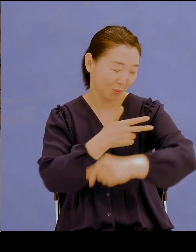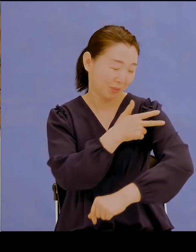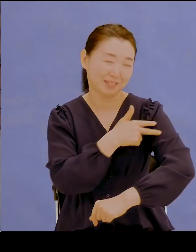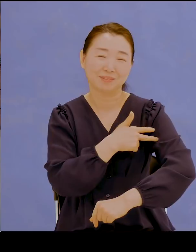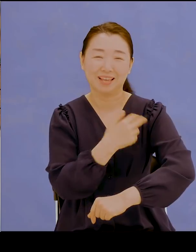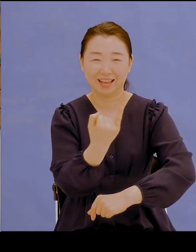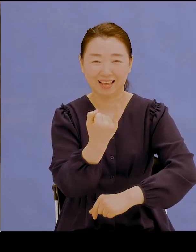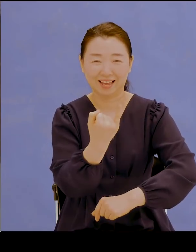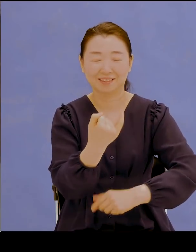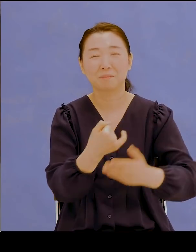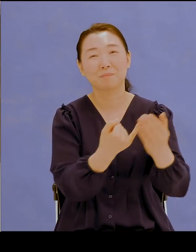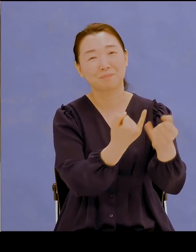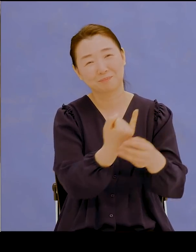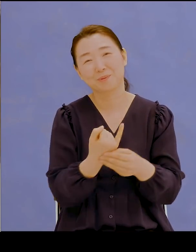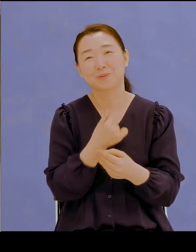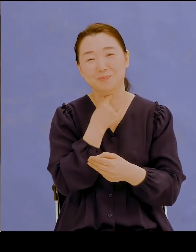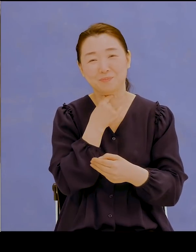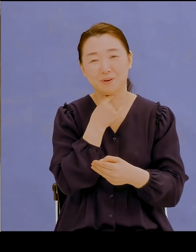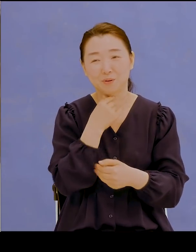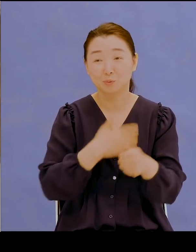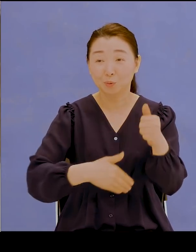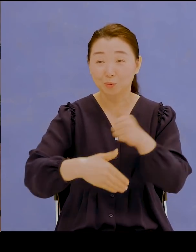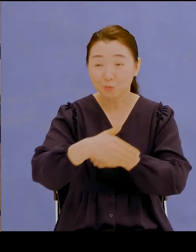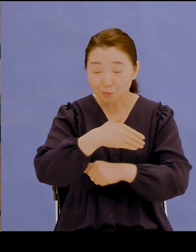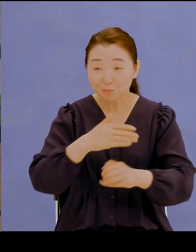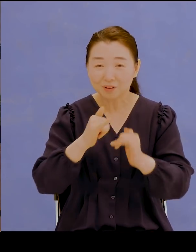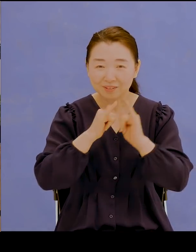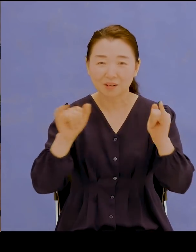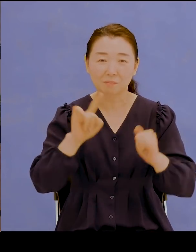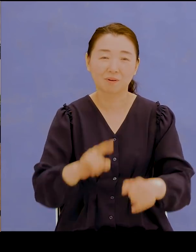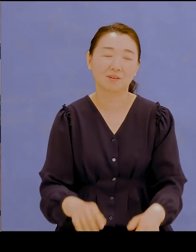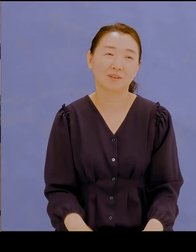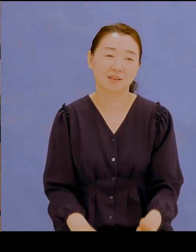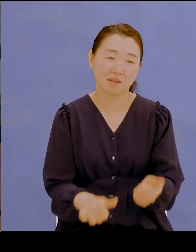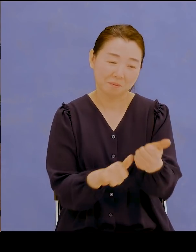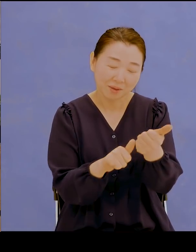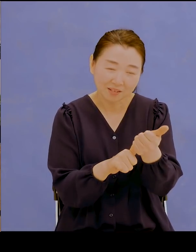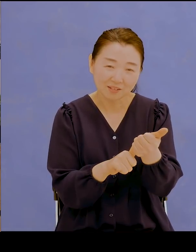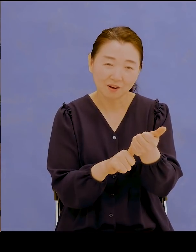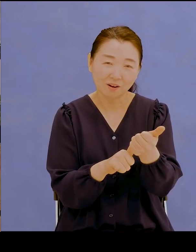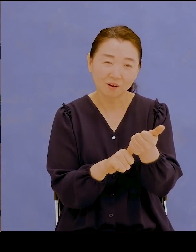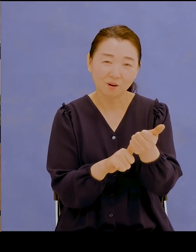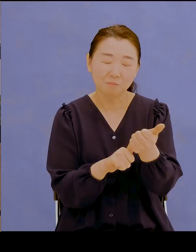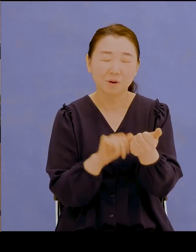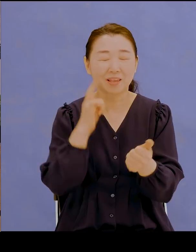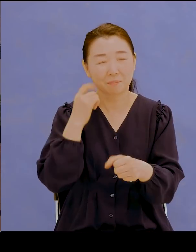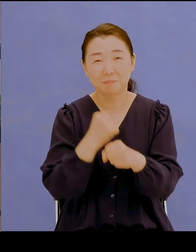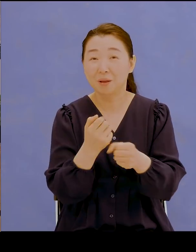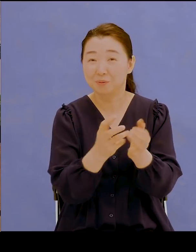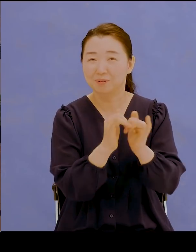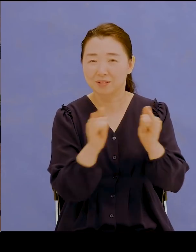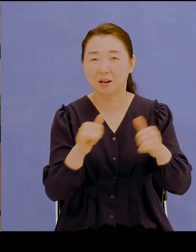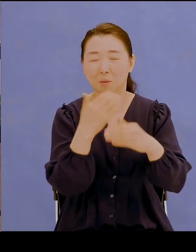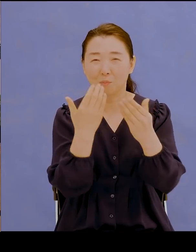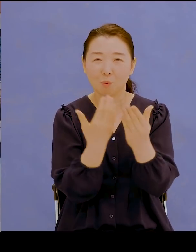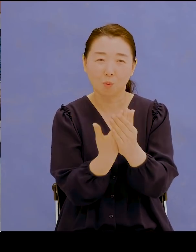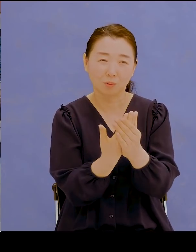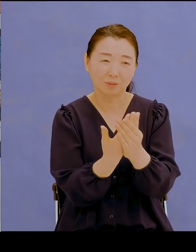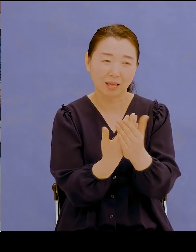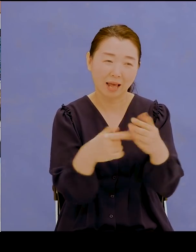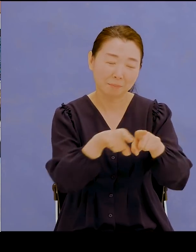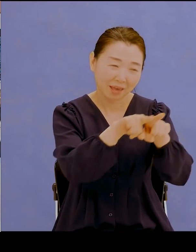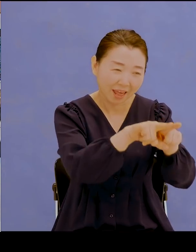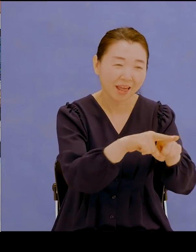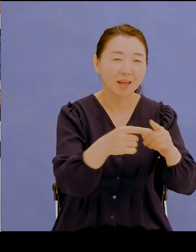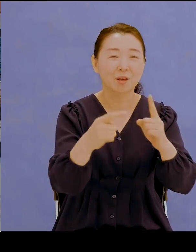꼭 모시고 싶었거든요. 네. 또 주변의 그 방송가에서는 김원희 씨의 스텝, 뭐 매니저나 코디나 여러 가지 스텝이 되면 다 교회로 향한다 이런